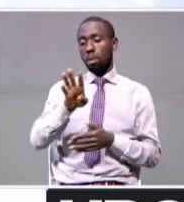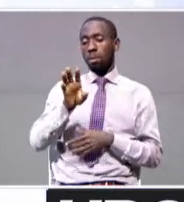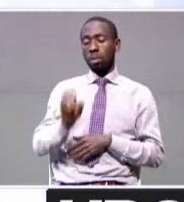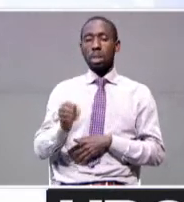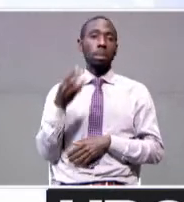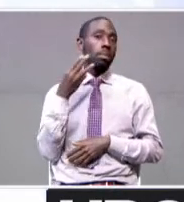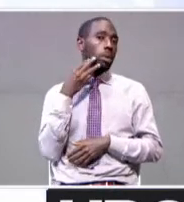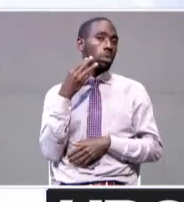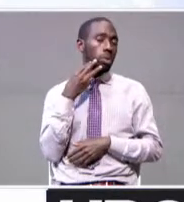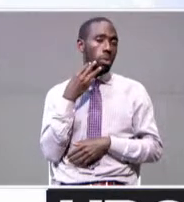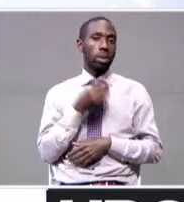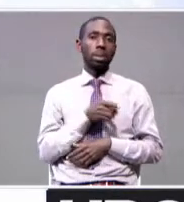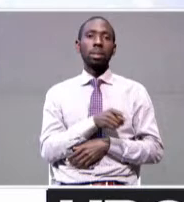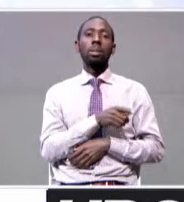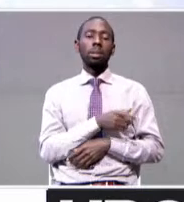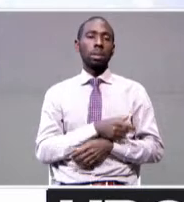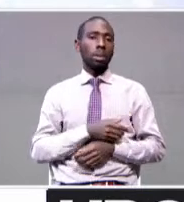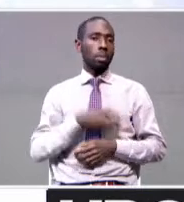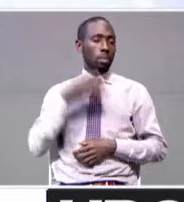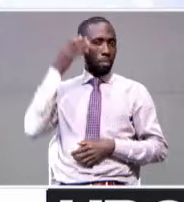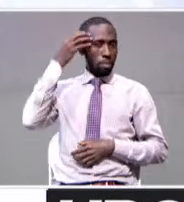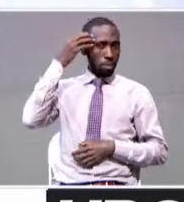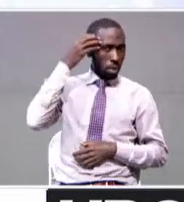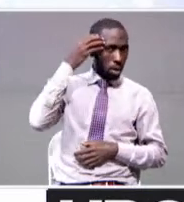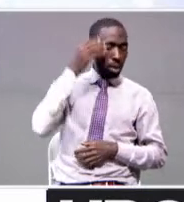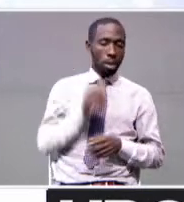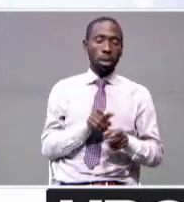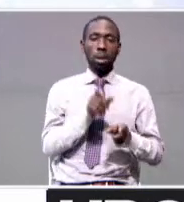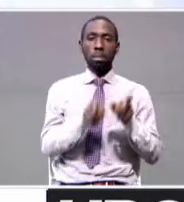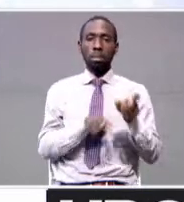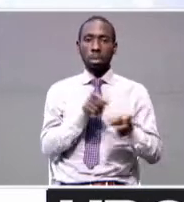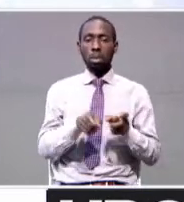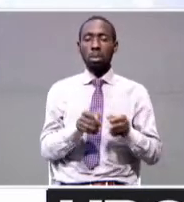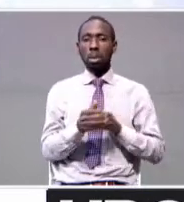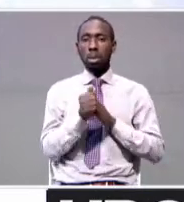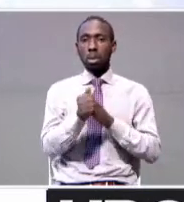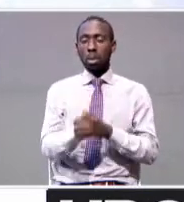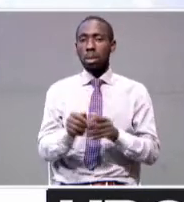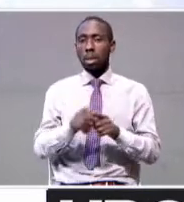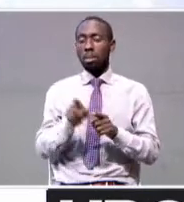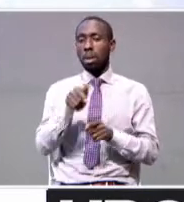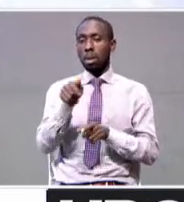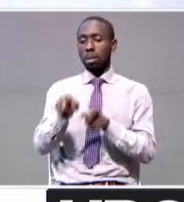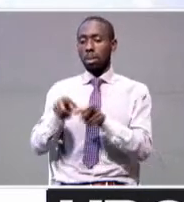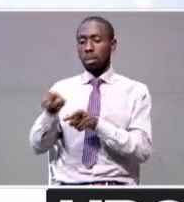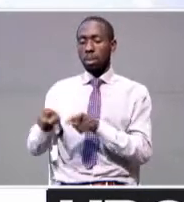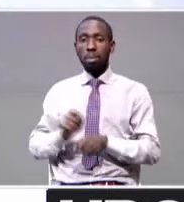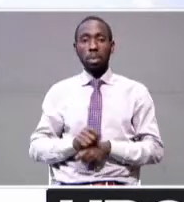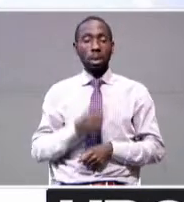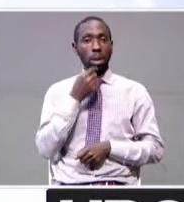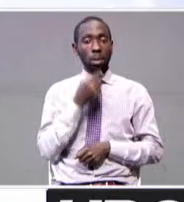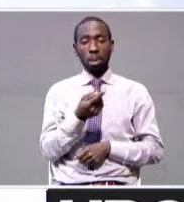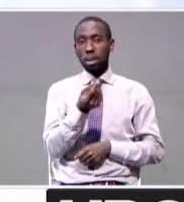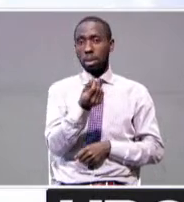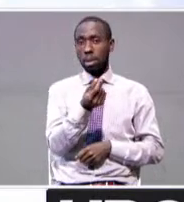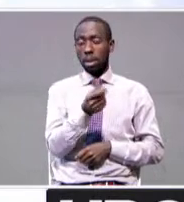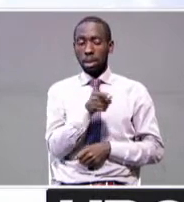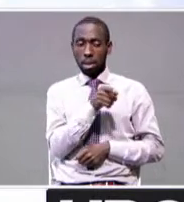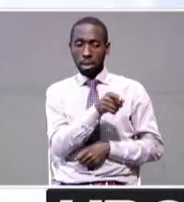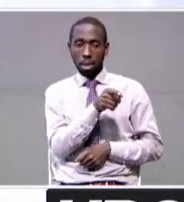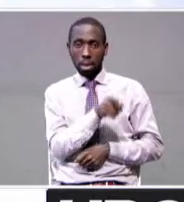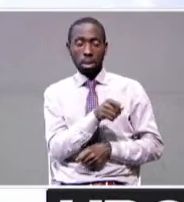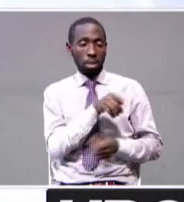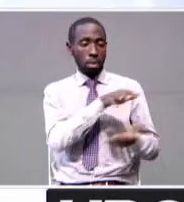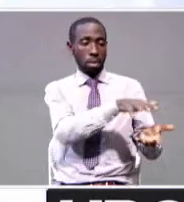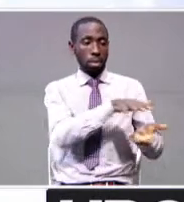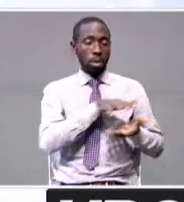ezaamuwebwa yali puleesa yamuteekebwako abantu bakiikirira n'abantu abatali bamu Kagabo agamba ensimbi zino zaagamba okubanga